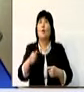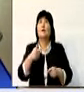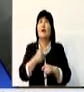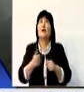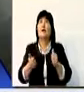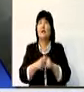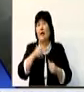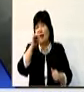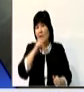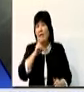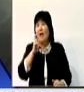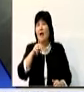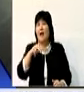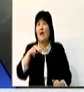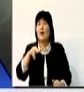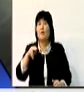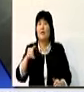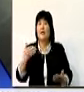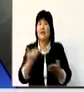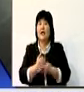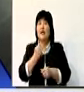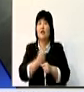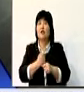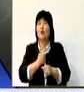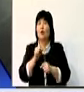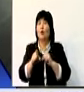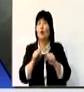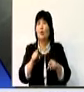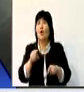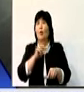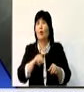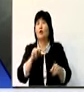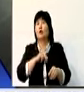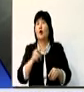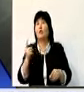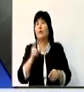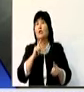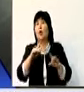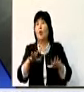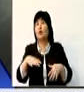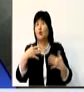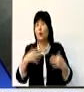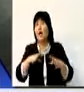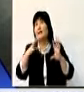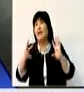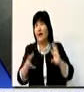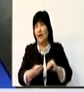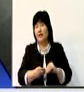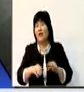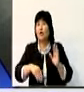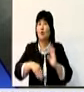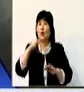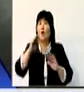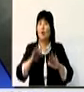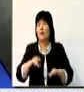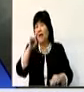жанынан қазақ әліпбиінің жаңа графикасын жасауға ұсыныс беру мақсатында құрылған жұмыс топтың бірінші рет отырысы өткізіліп, нәтижесімен жоғарғы